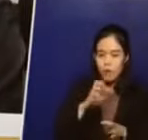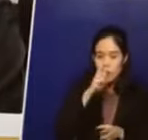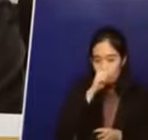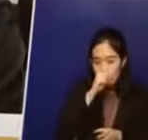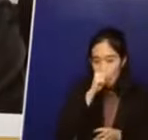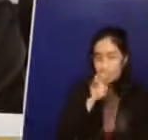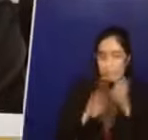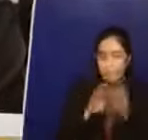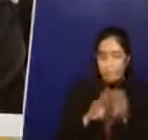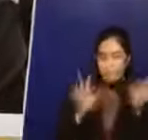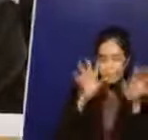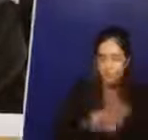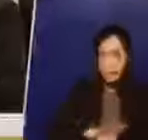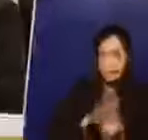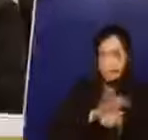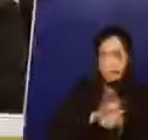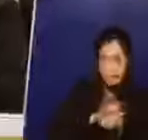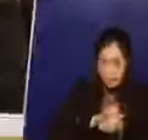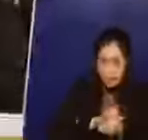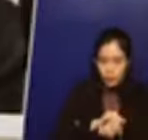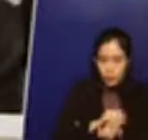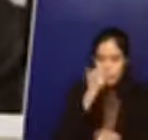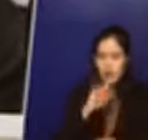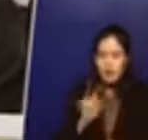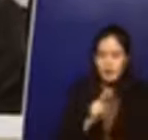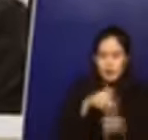ที่จะรับโทษครบ228ปีไงคะ